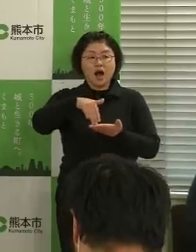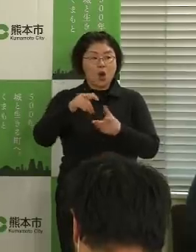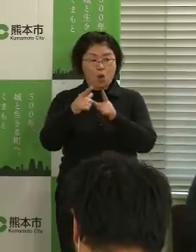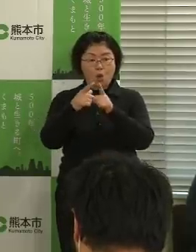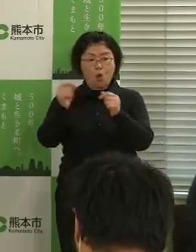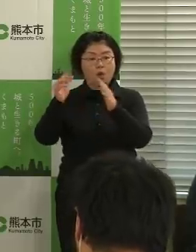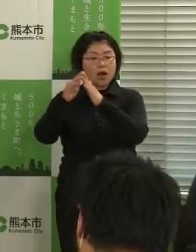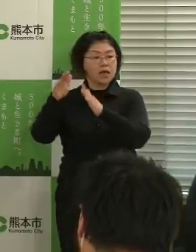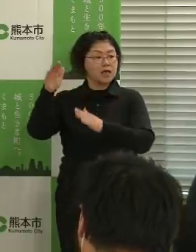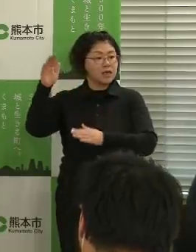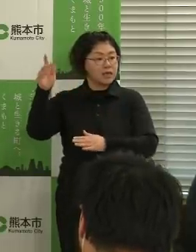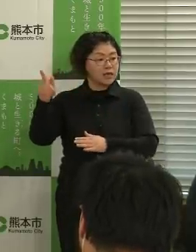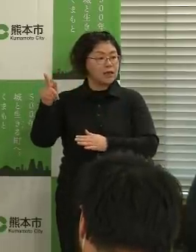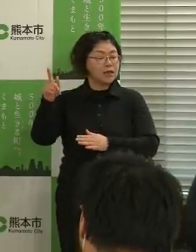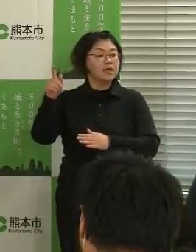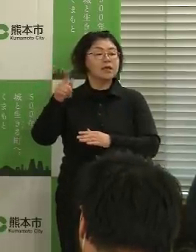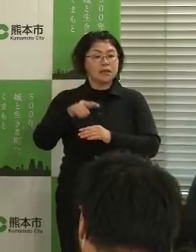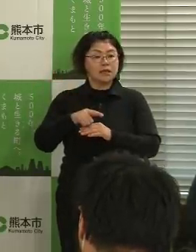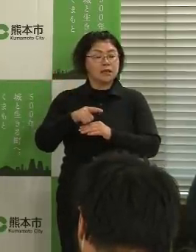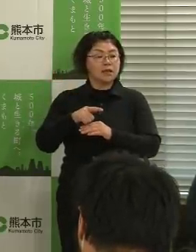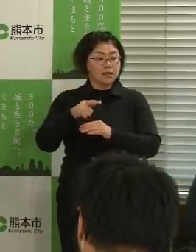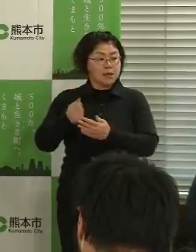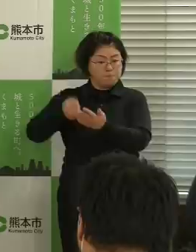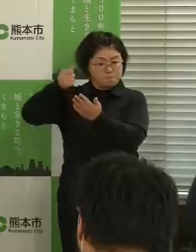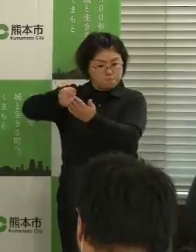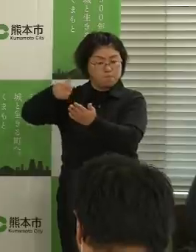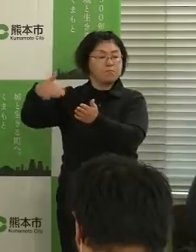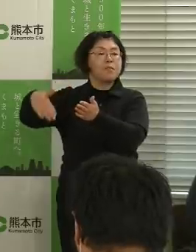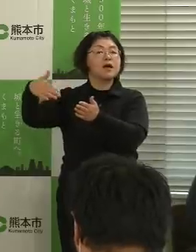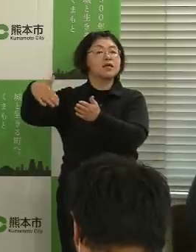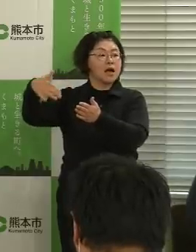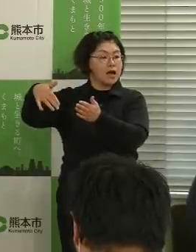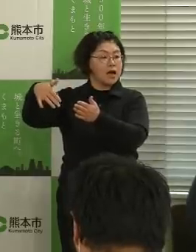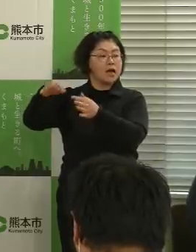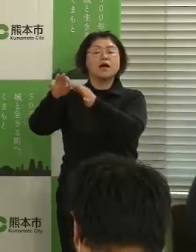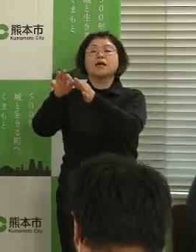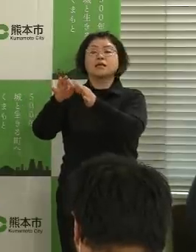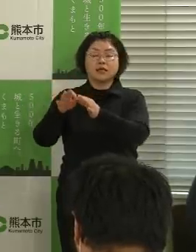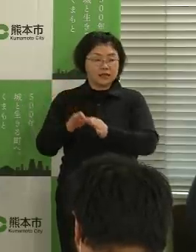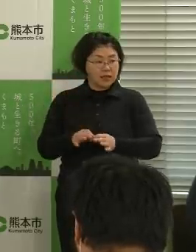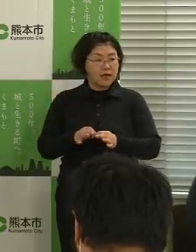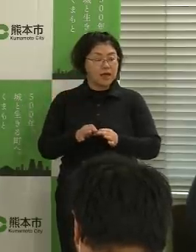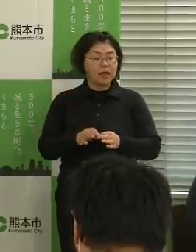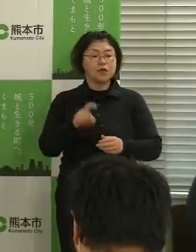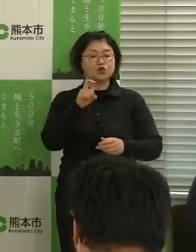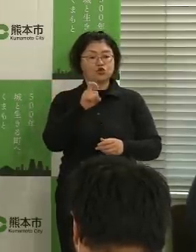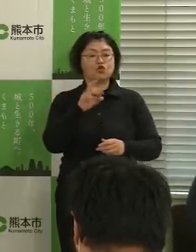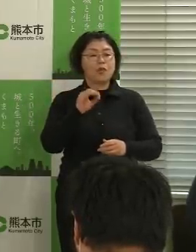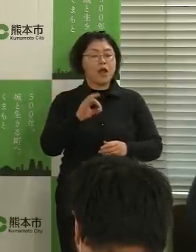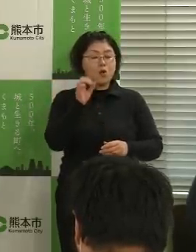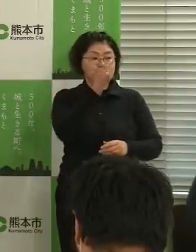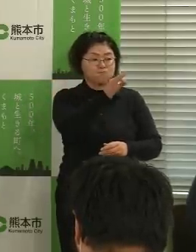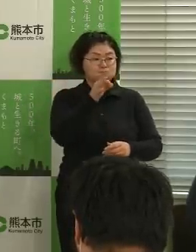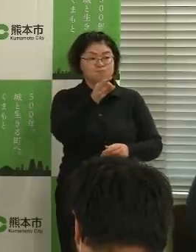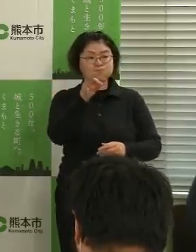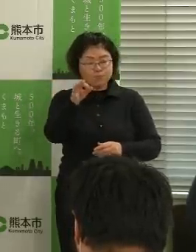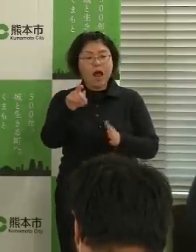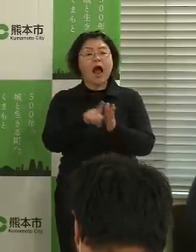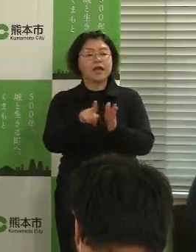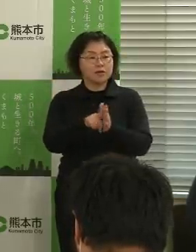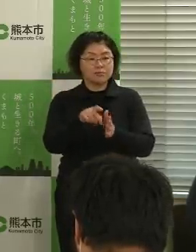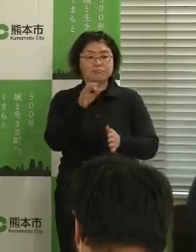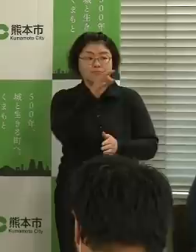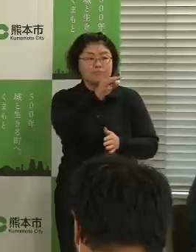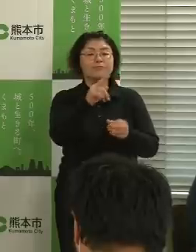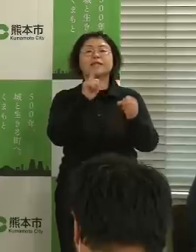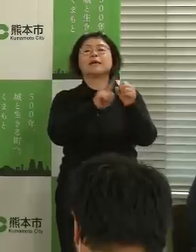まだ通っていませんけれども、もうあえてこれは早くお届けするためにはですね、我